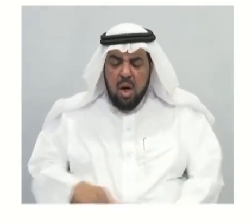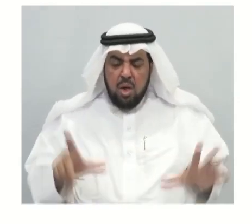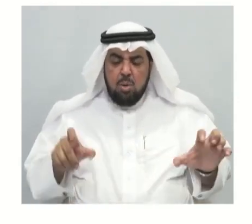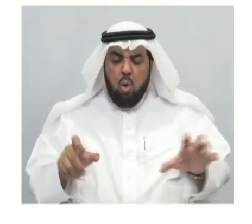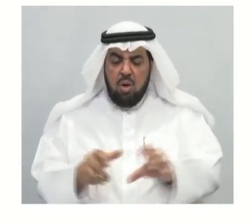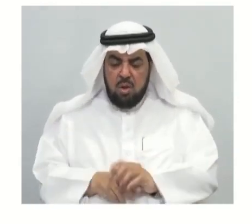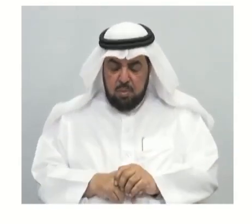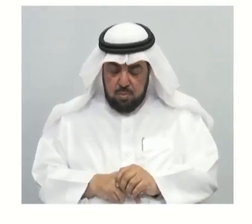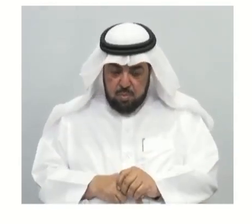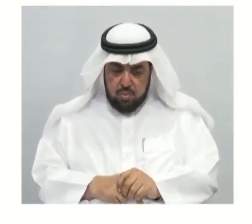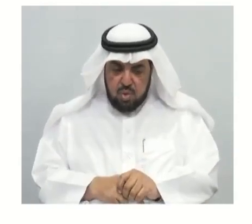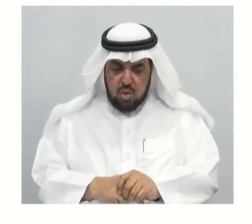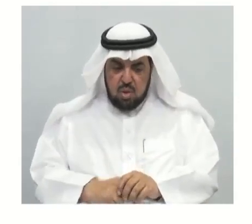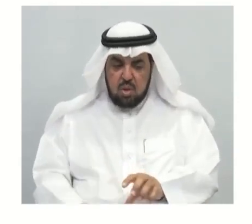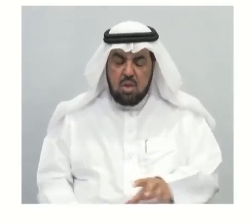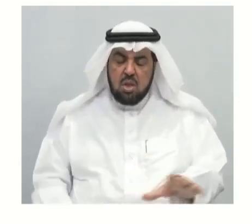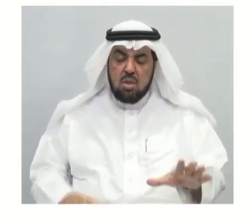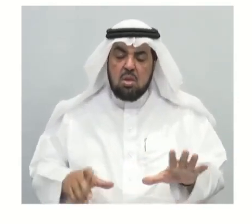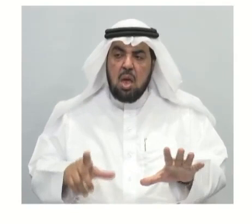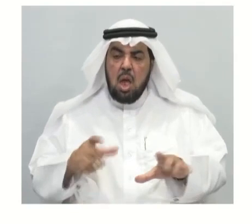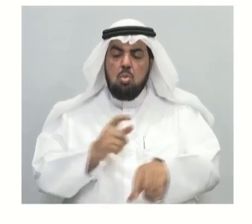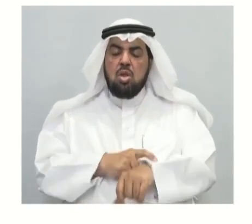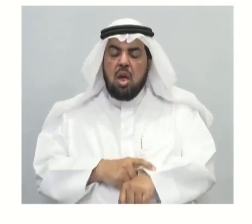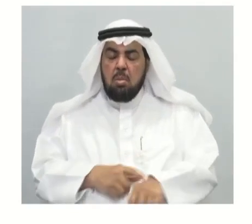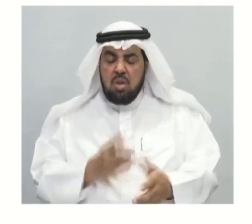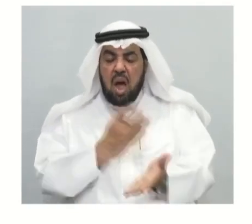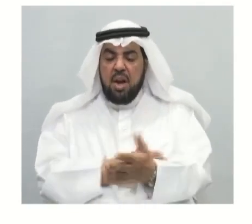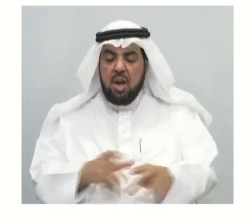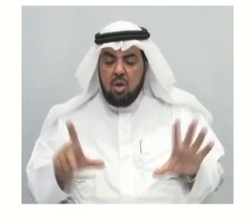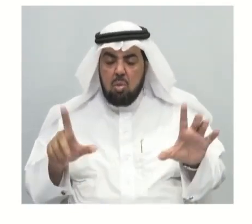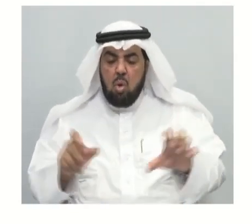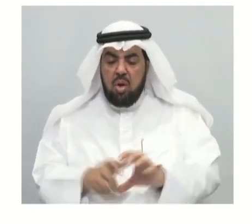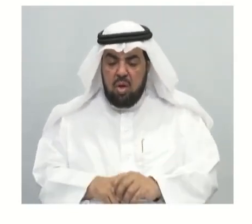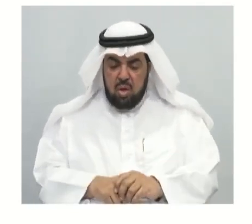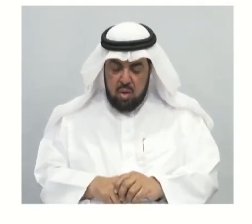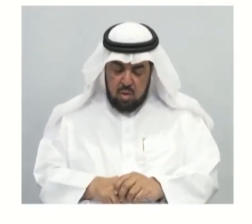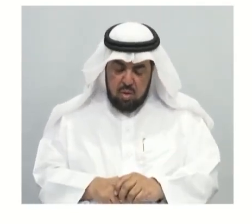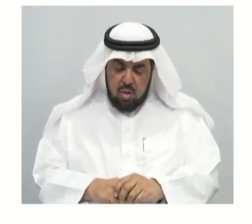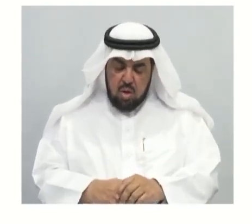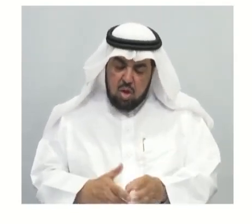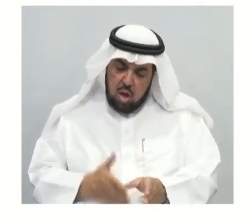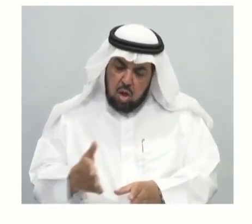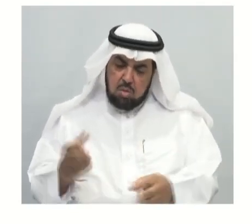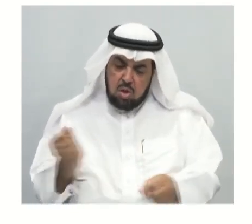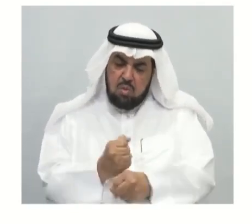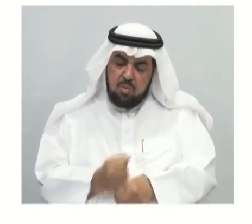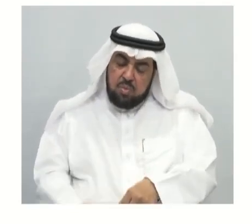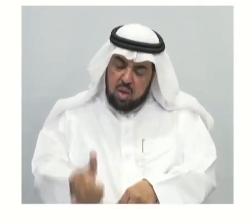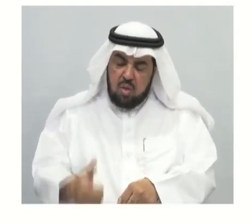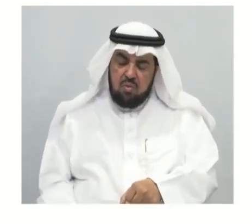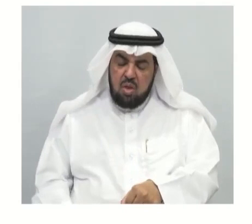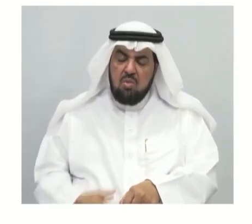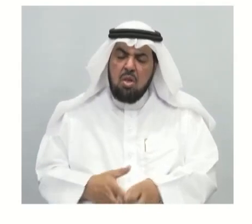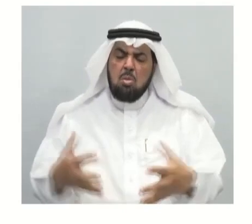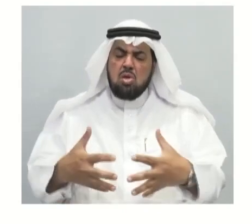هنا الكميه قسم والمده لدينا اسبوع التقدم الذي تم انجازه على مدار الاسبوع وتفاصيل